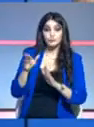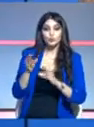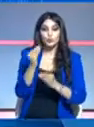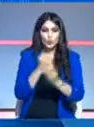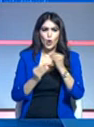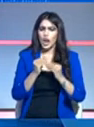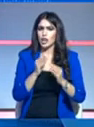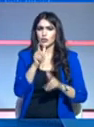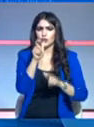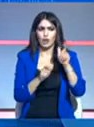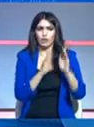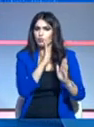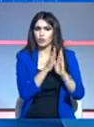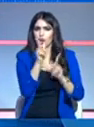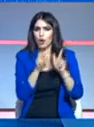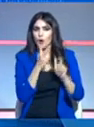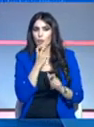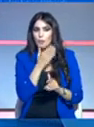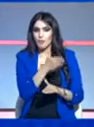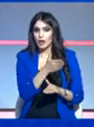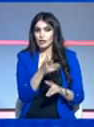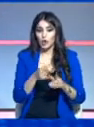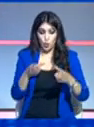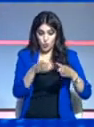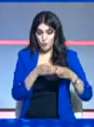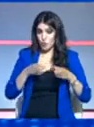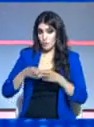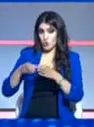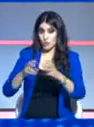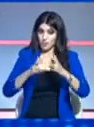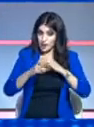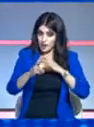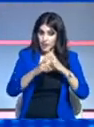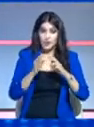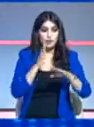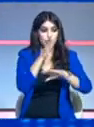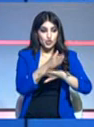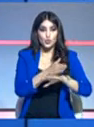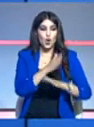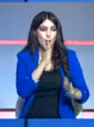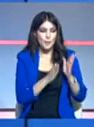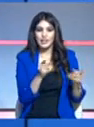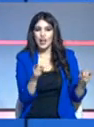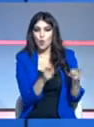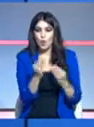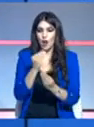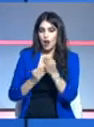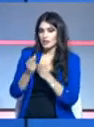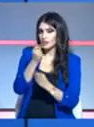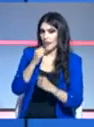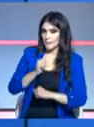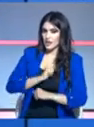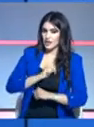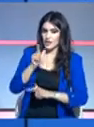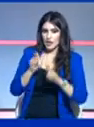الذهاب مباشره الى او الذهاب عبر الفرق المتنقله. نعم. عبر مراكز الصحه الاساسيه او الصيدليات. نعم. الخاصه. سيده